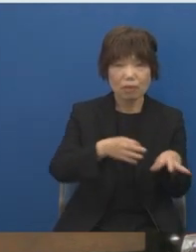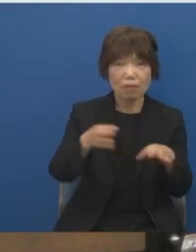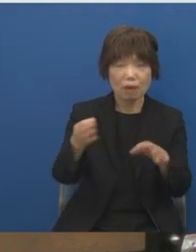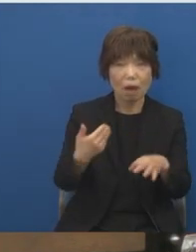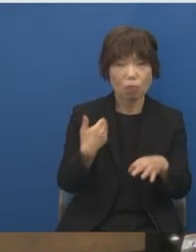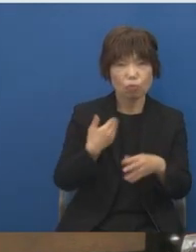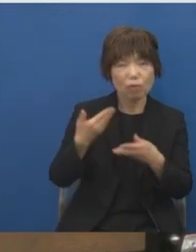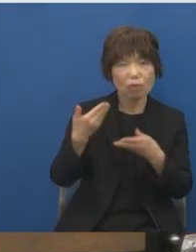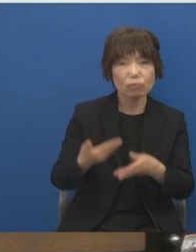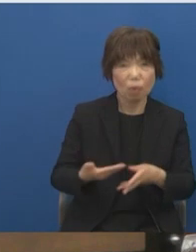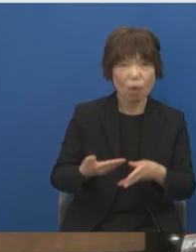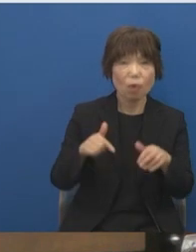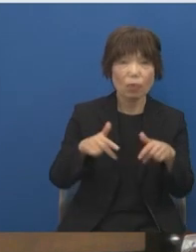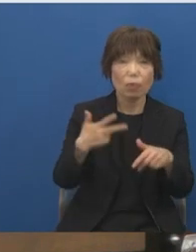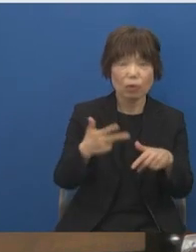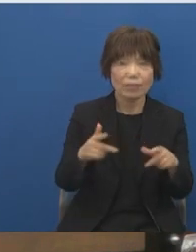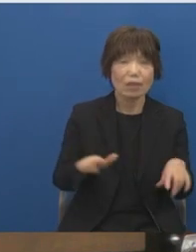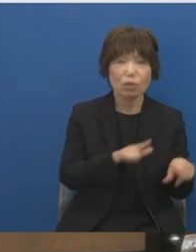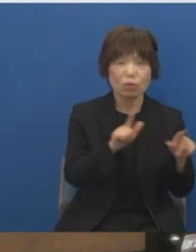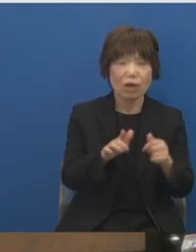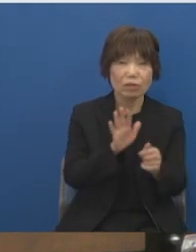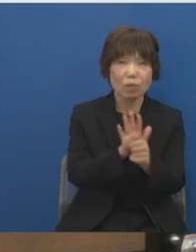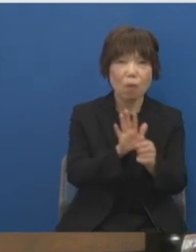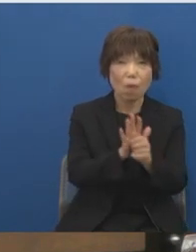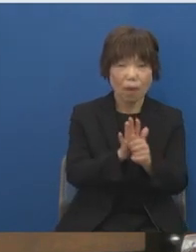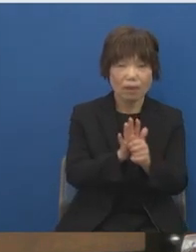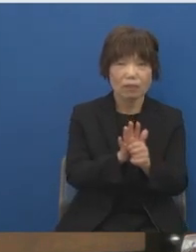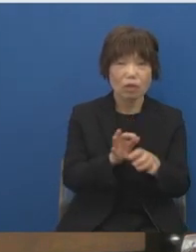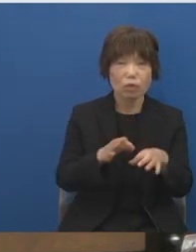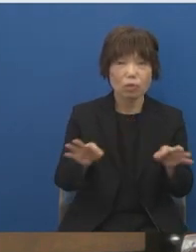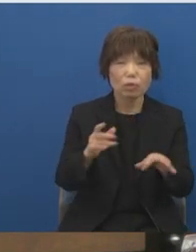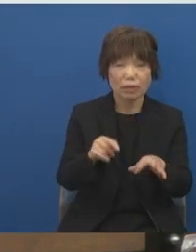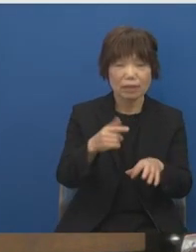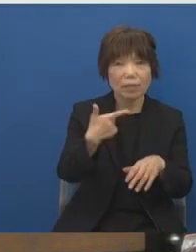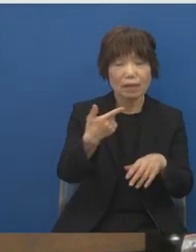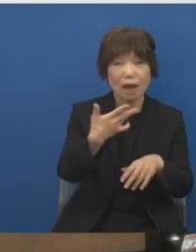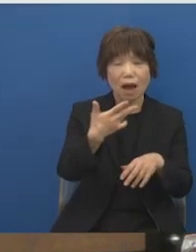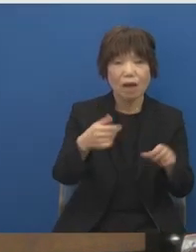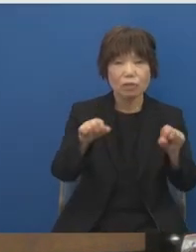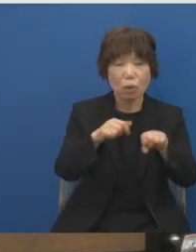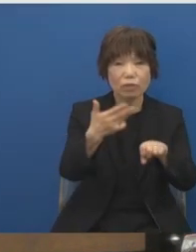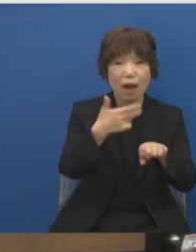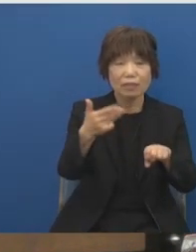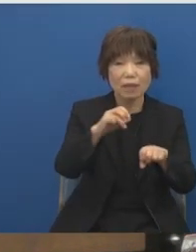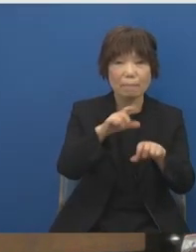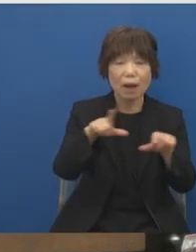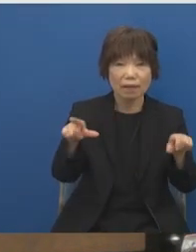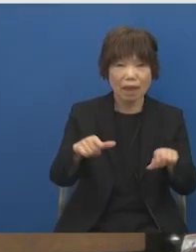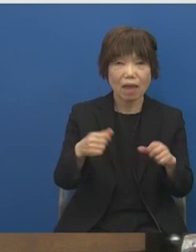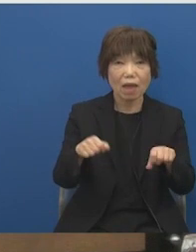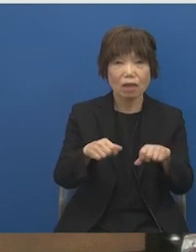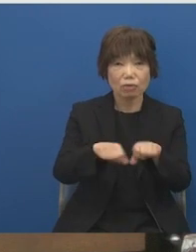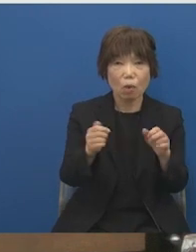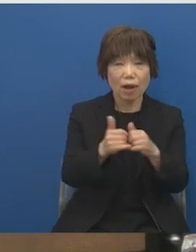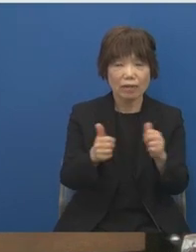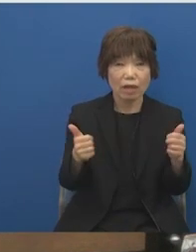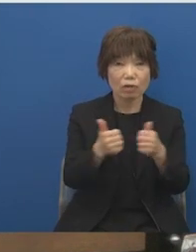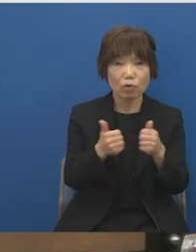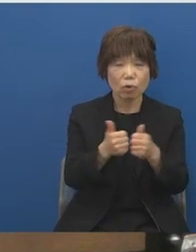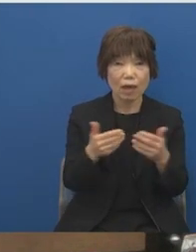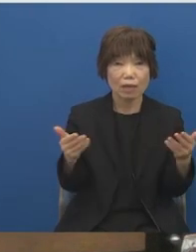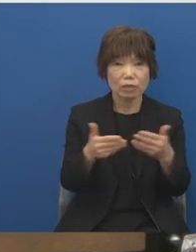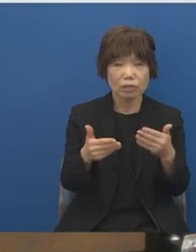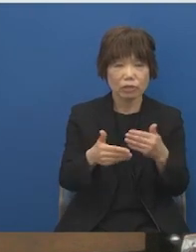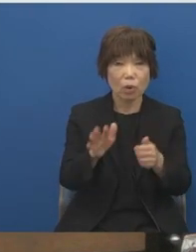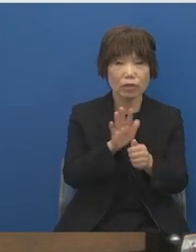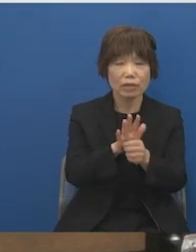た京都市暮らし応援給付金8億8000万円や、障害者相談支援事業について、本